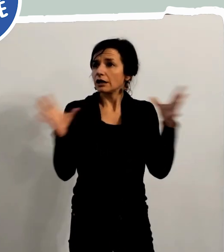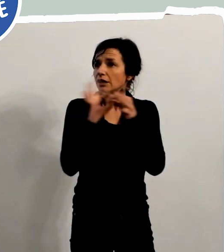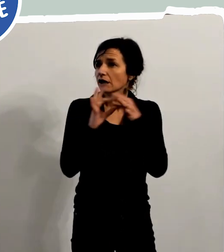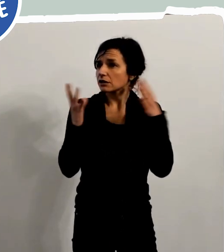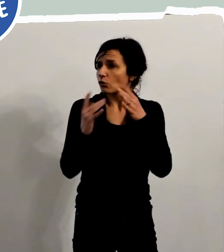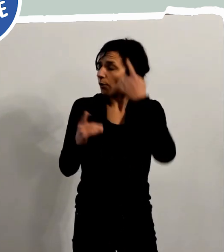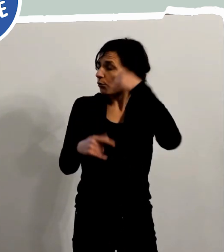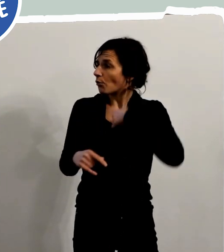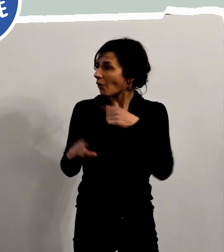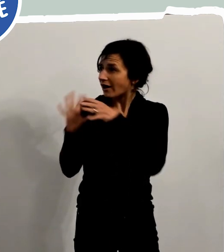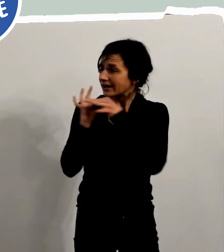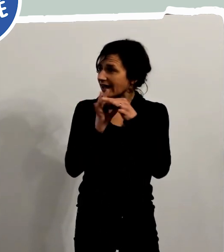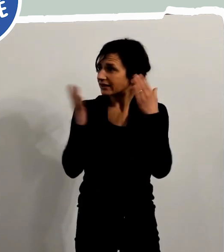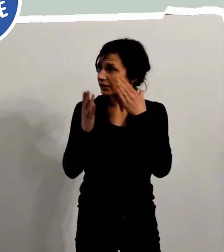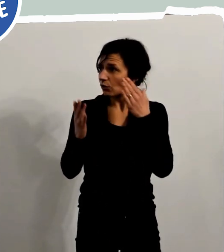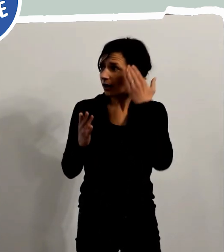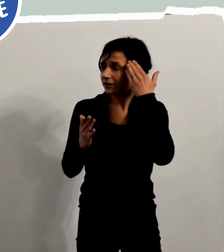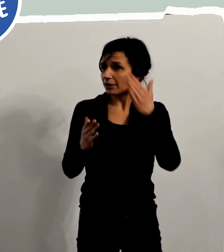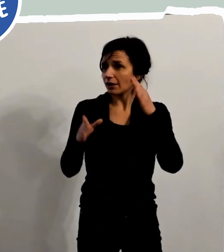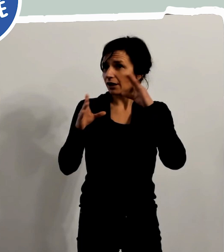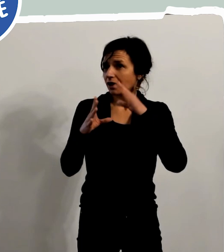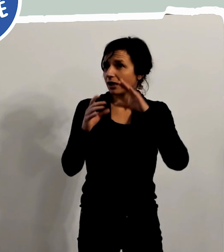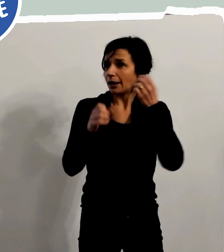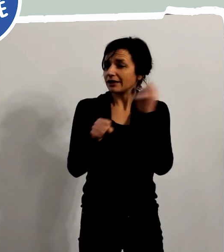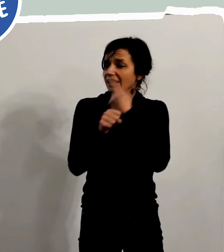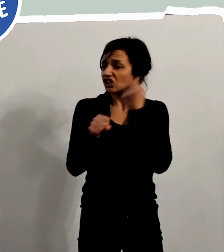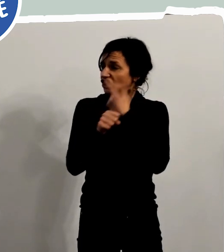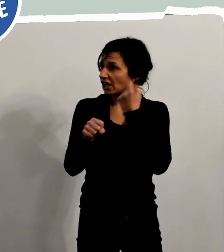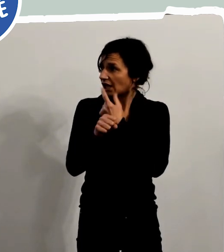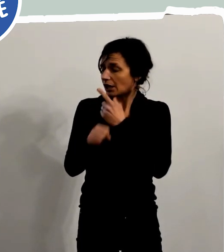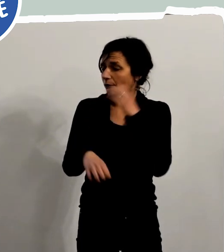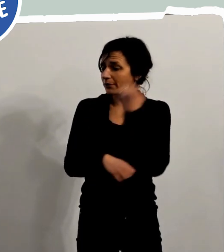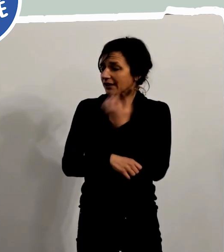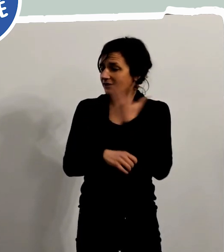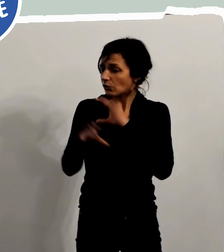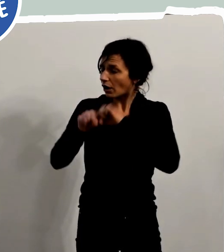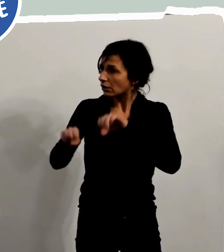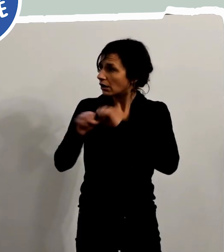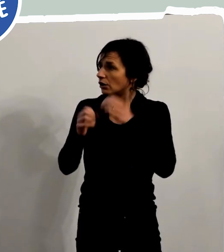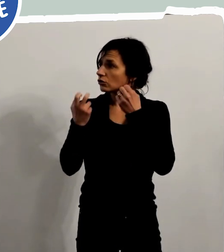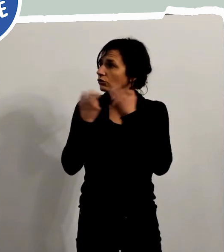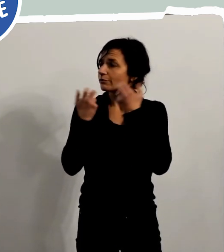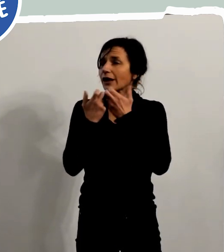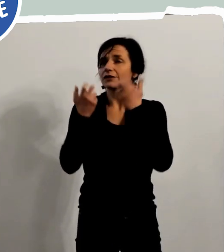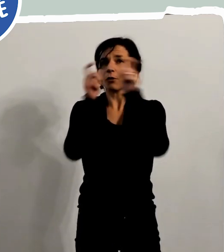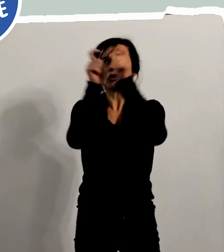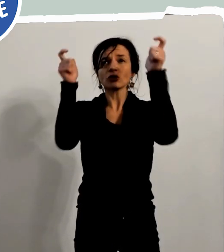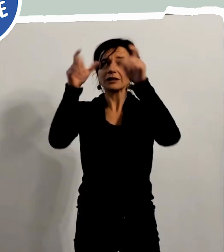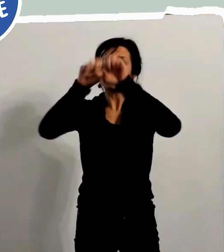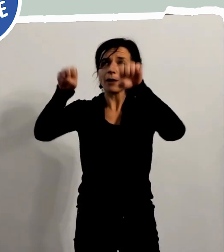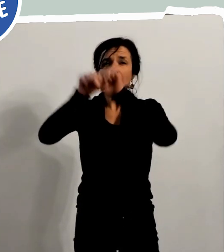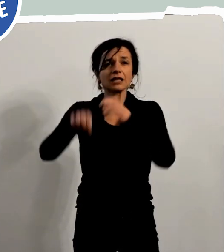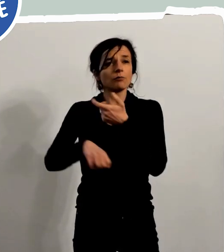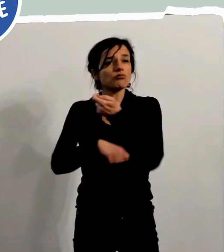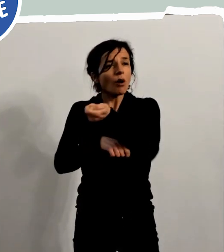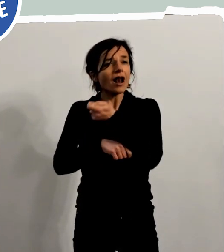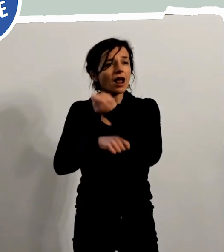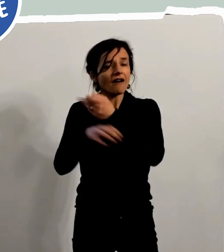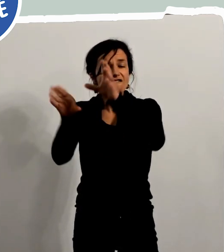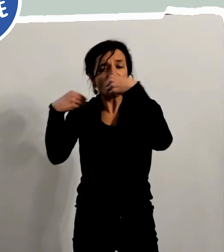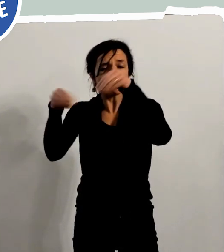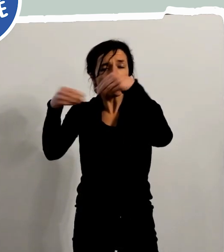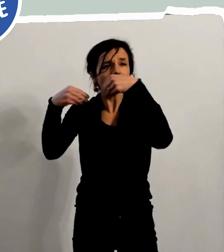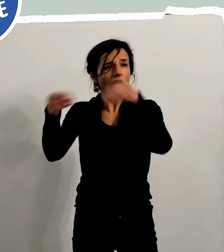faire le lien, vous savez c'est quoi le lien? Le meilleur déchet n'est celui qu'on ne produit pas, vous avez dit. Le big pharma, l'industriel qui nous vend des poils et tout ça, on répond par des